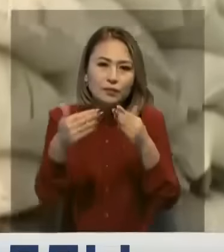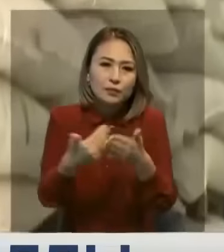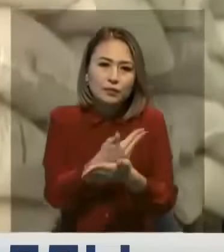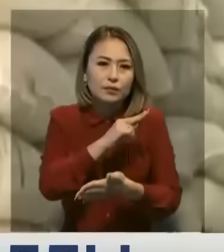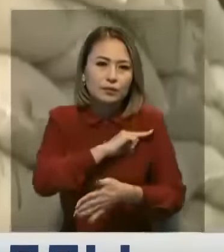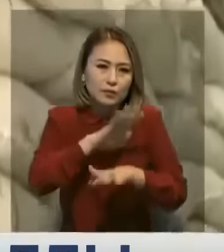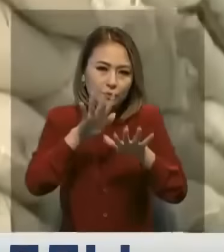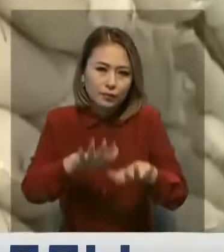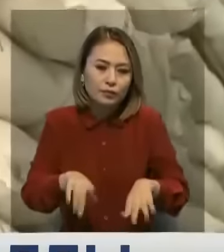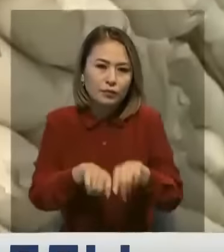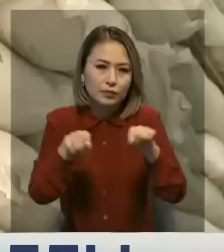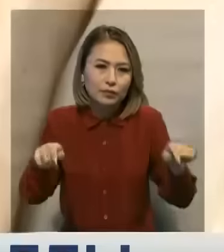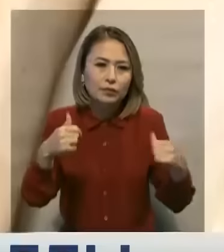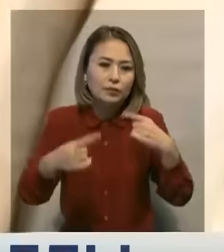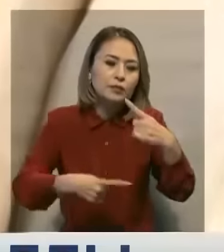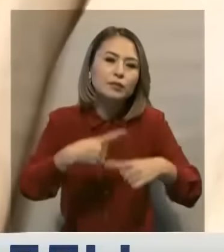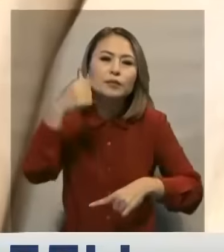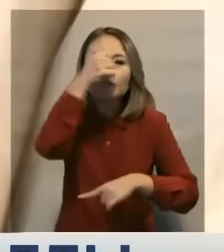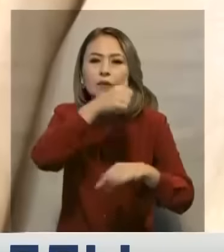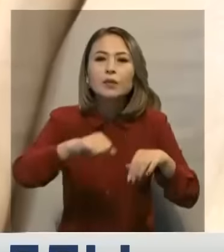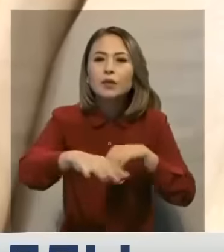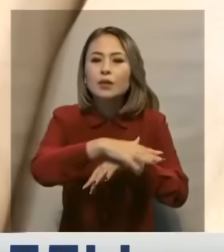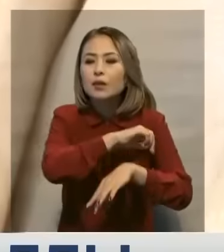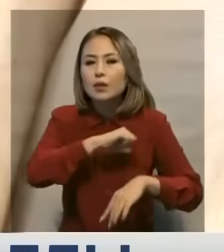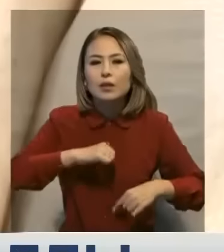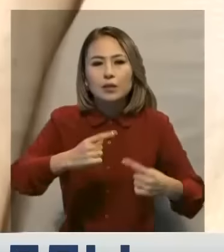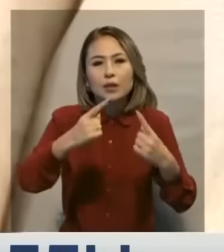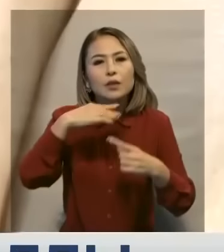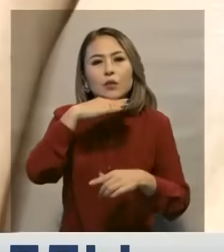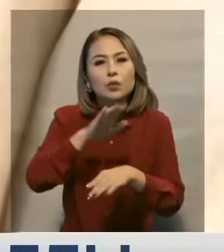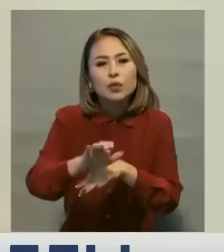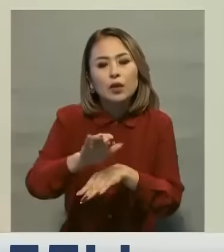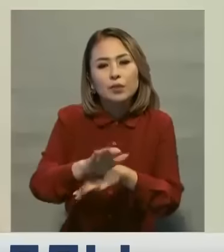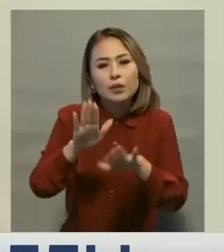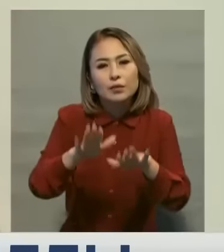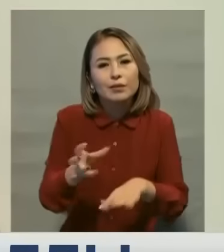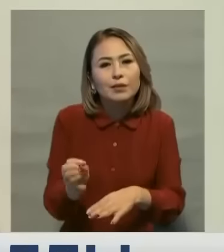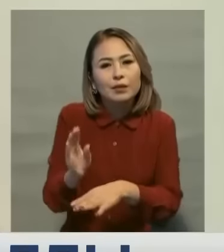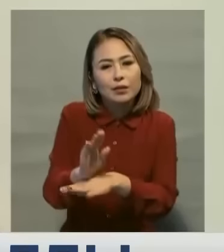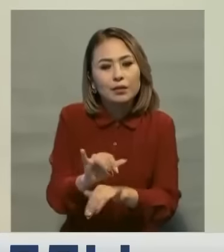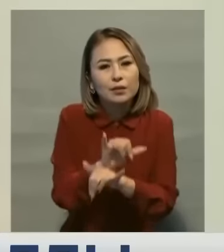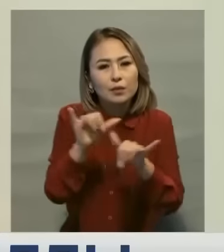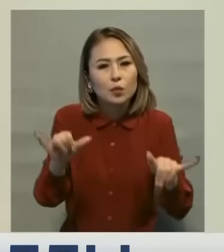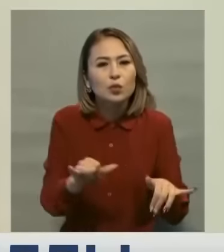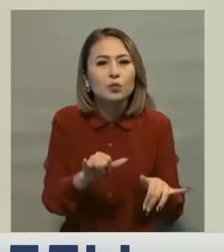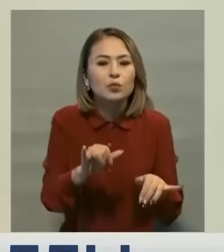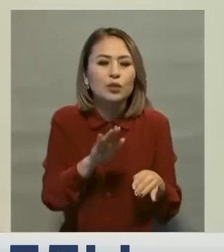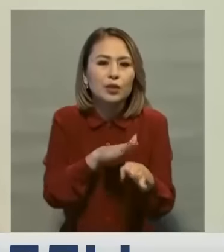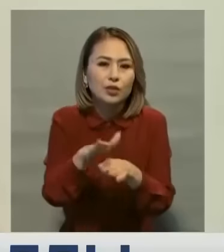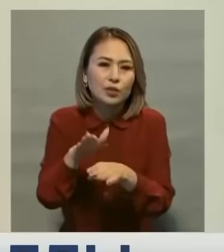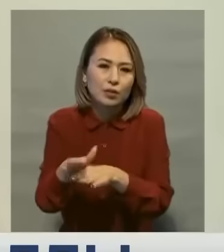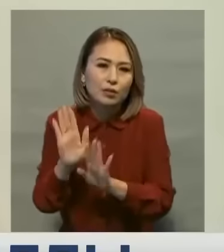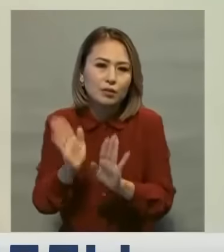нәтижесінде жаңа жұмыс орындары пайда болды. Келер жылы еліміздегі ең ірі ет өңдеу комбинаты тағы да кеңейтіліп,